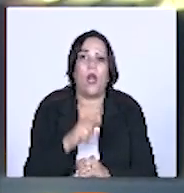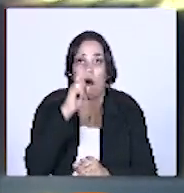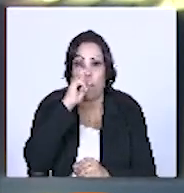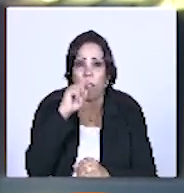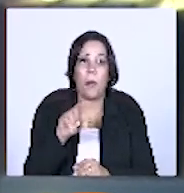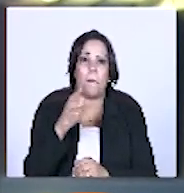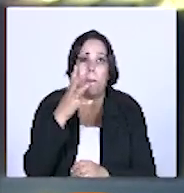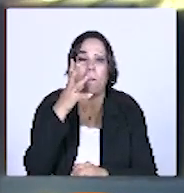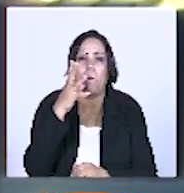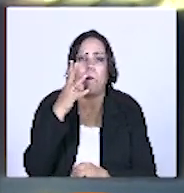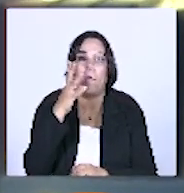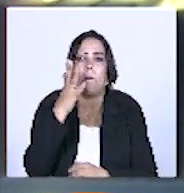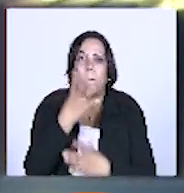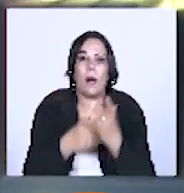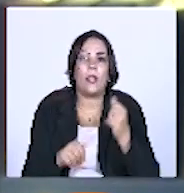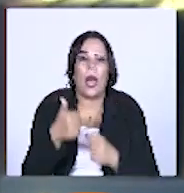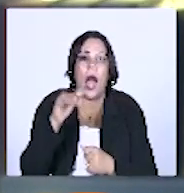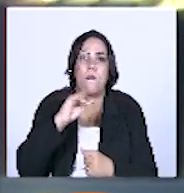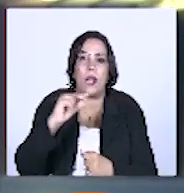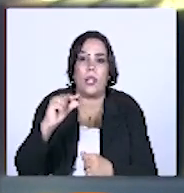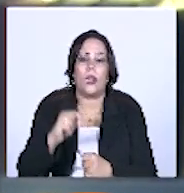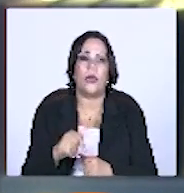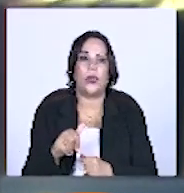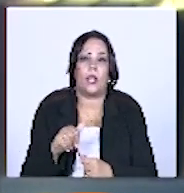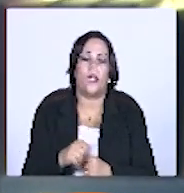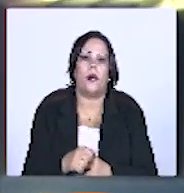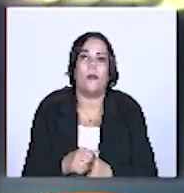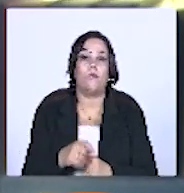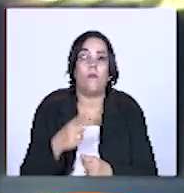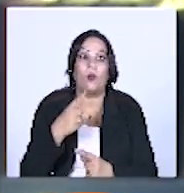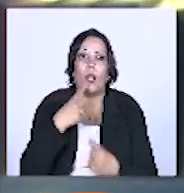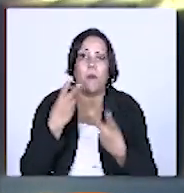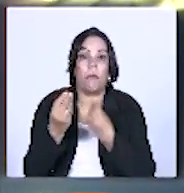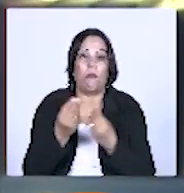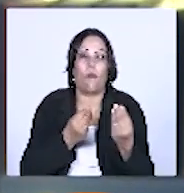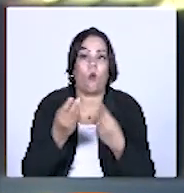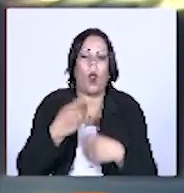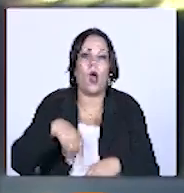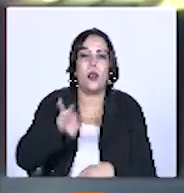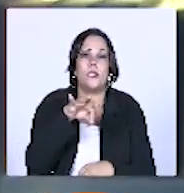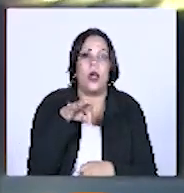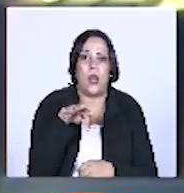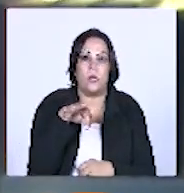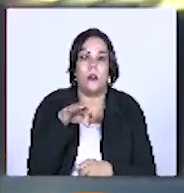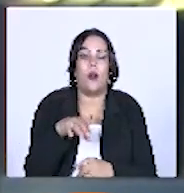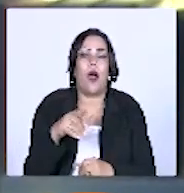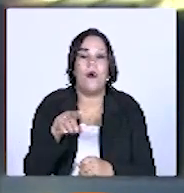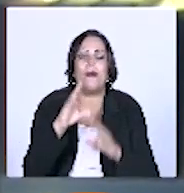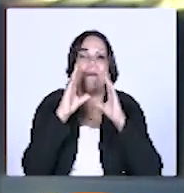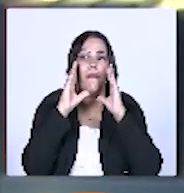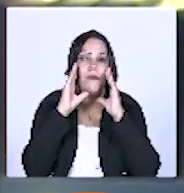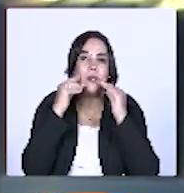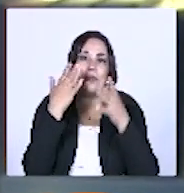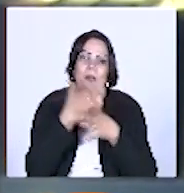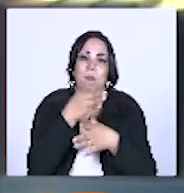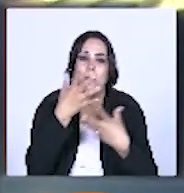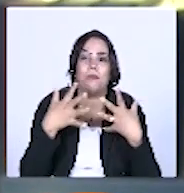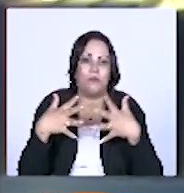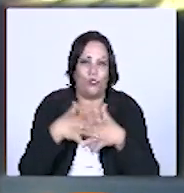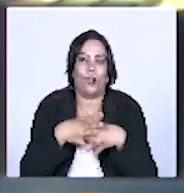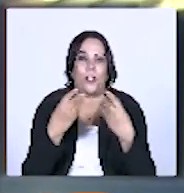بني احمد الحوار ا كان ثلاثي يعني انا طبعا اسعدني الحظ ان انا شاركت في